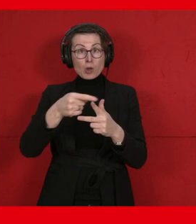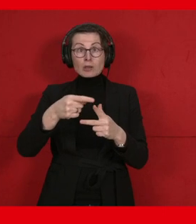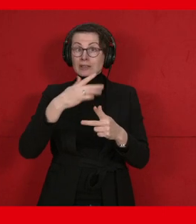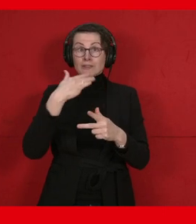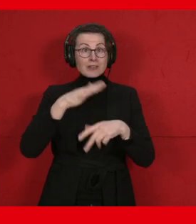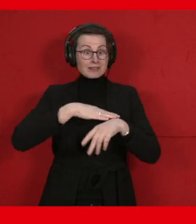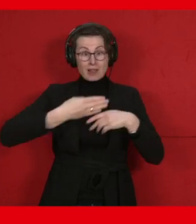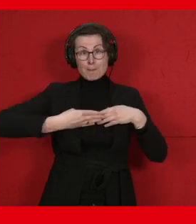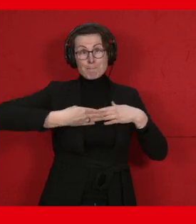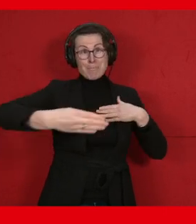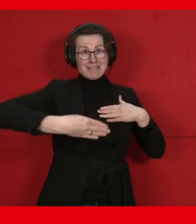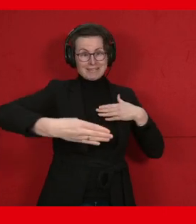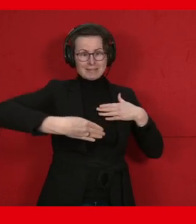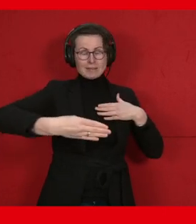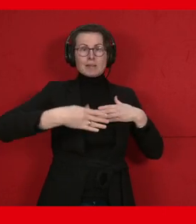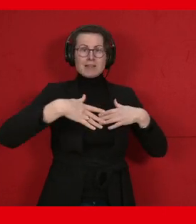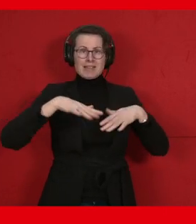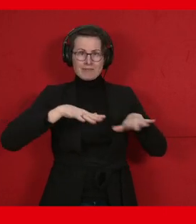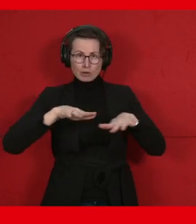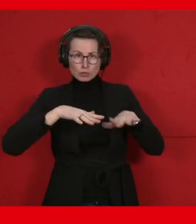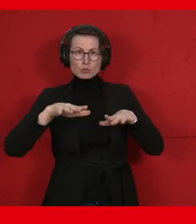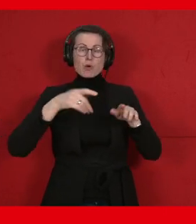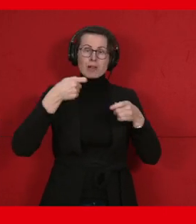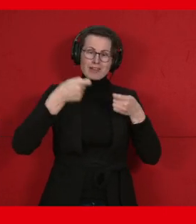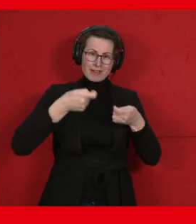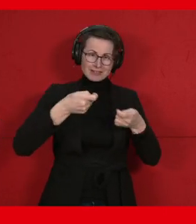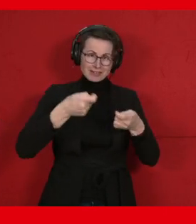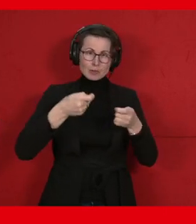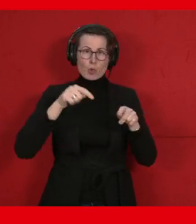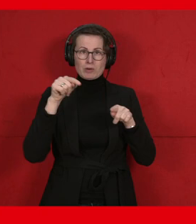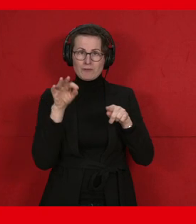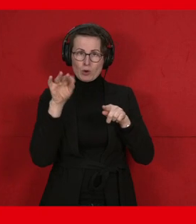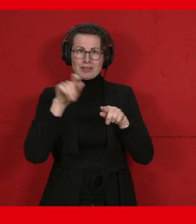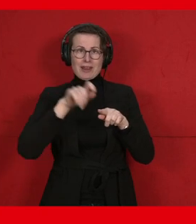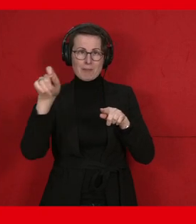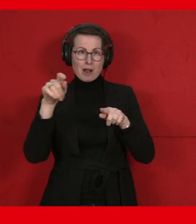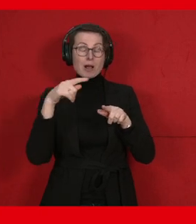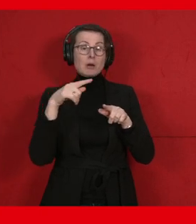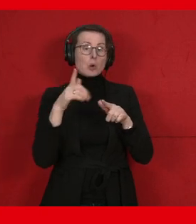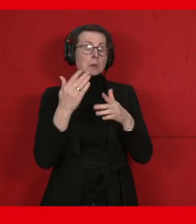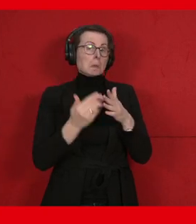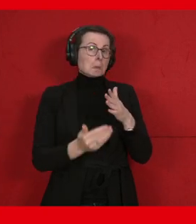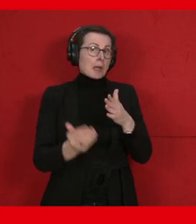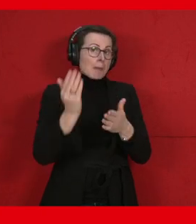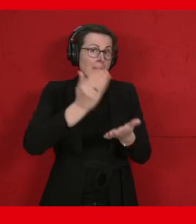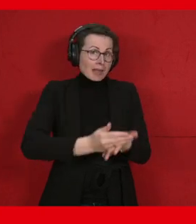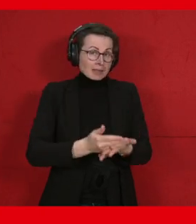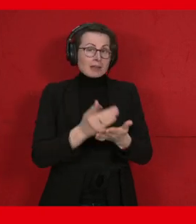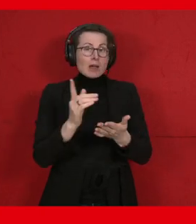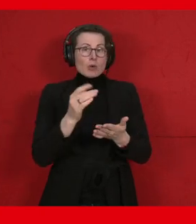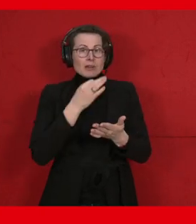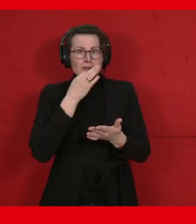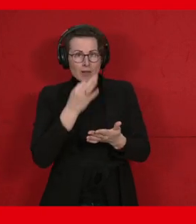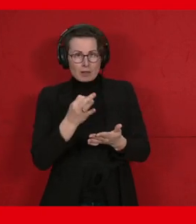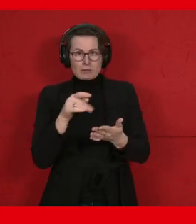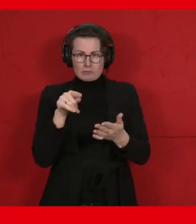Infrastruktur, Investitionen, die Wettbewerbsfähigkeit des ganzen Themas und am Ende auch die Frage, ist das